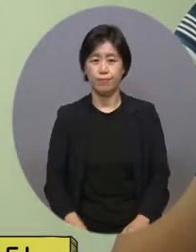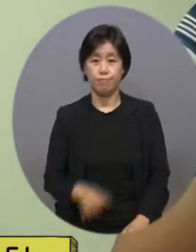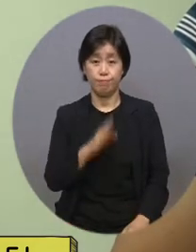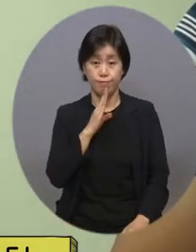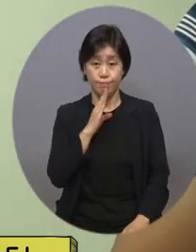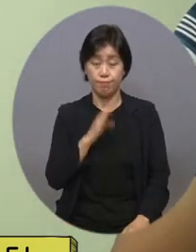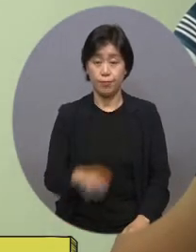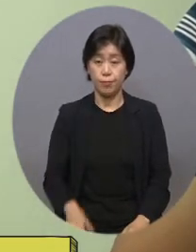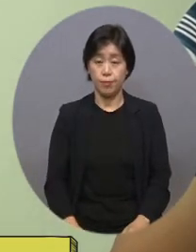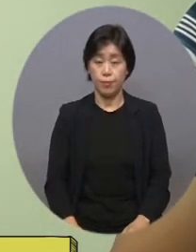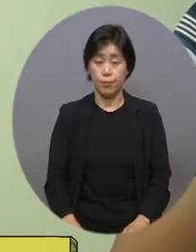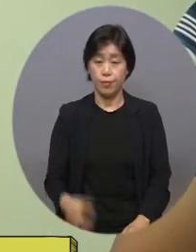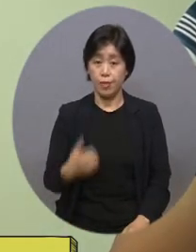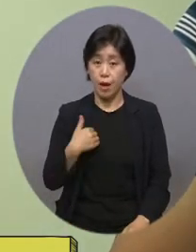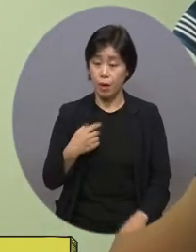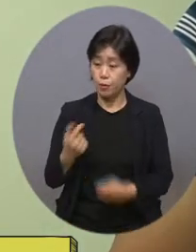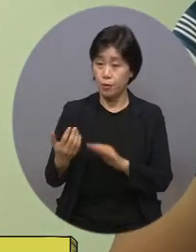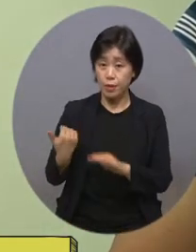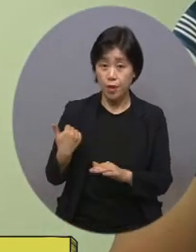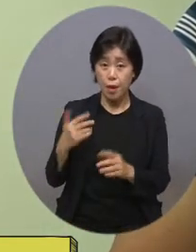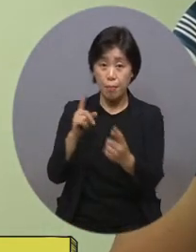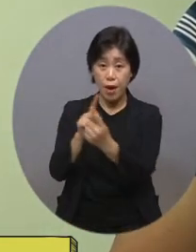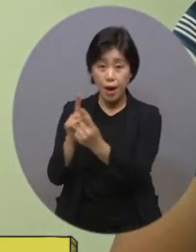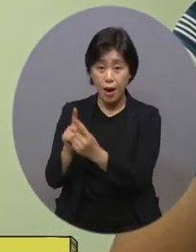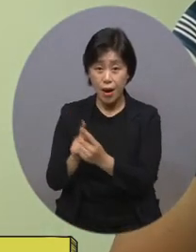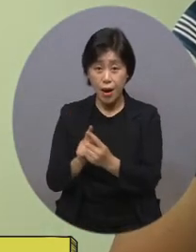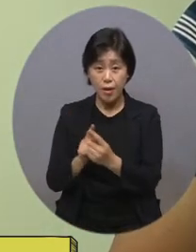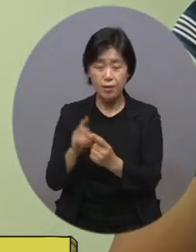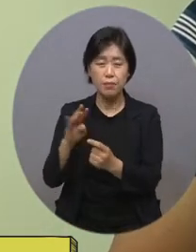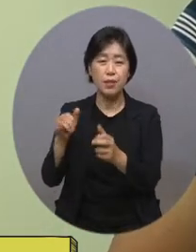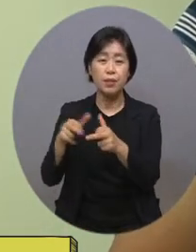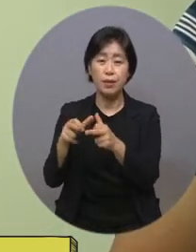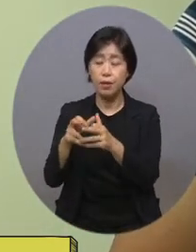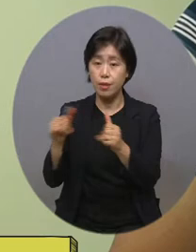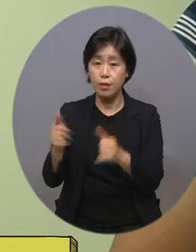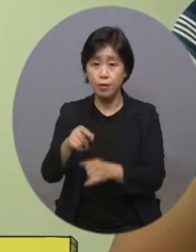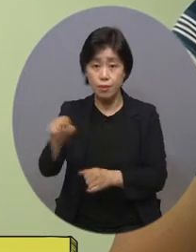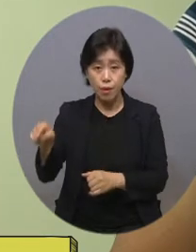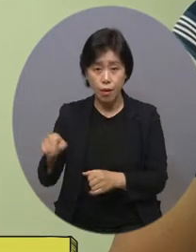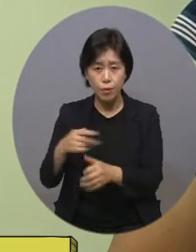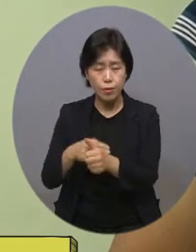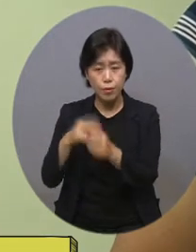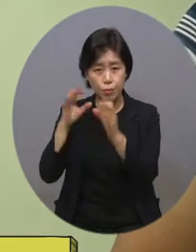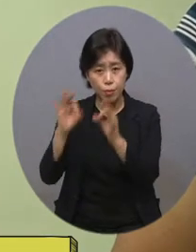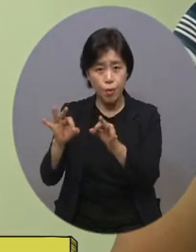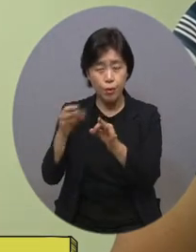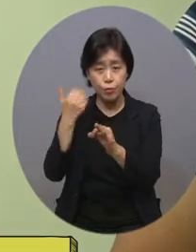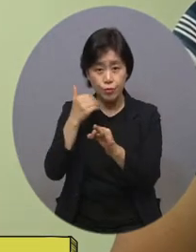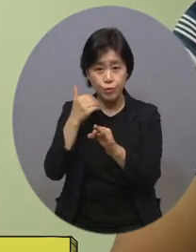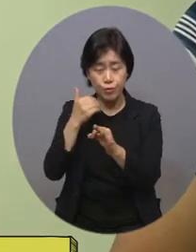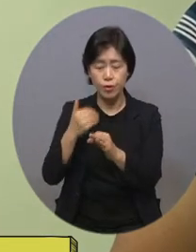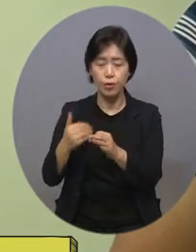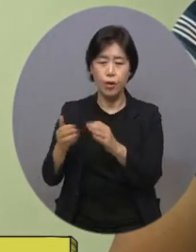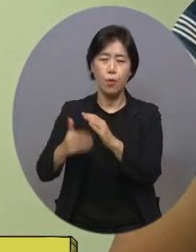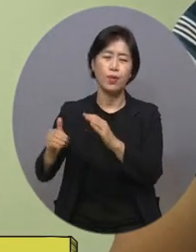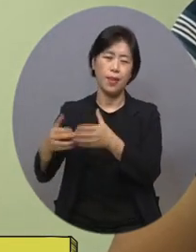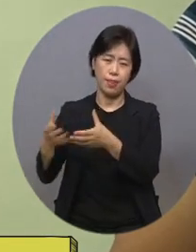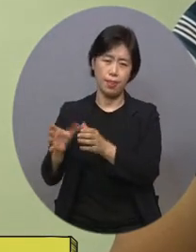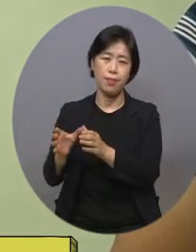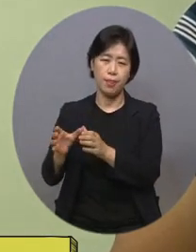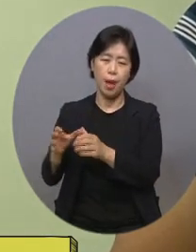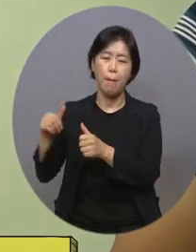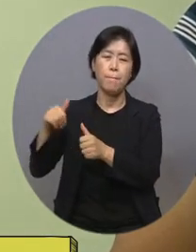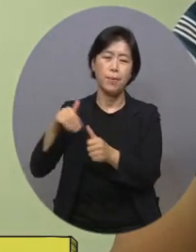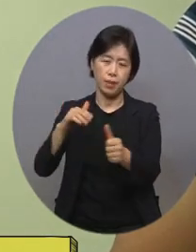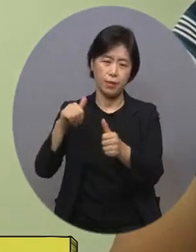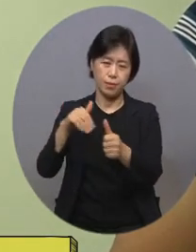만나뵀던 선생님들이 네. 다 이제 한국장애인고용공단에서 지원을 나오신 네. 파견 나오신 분들이신데 네. 다들 너무 친절하시고 네.